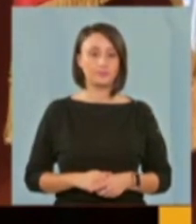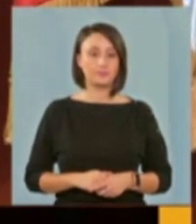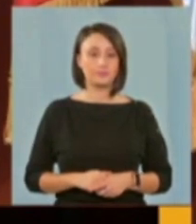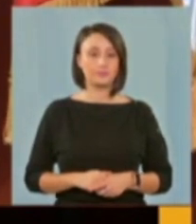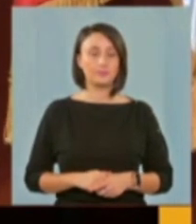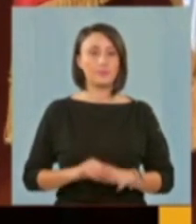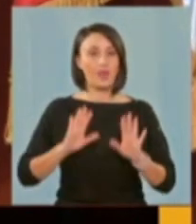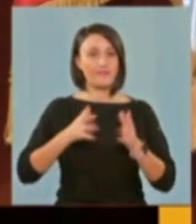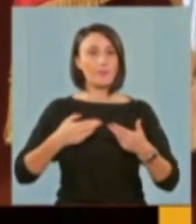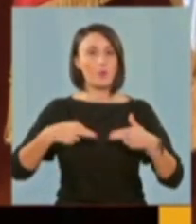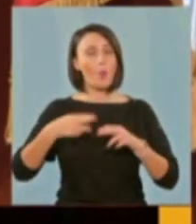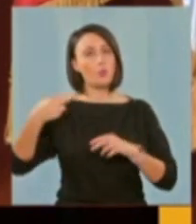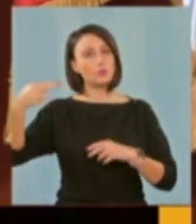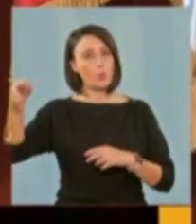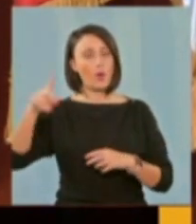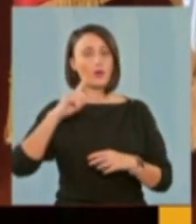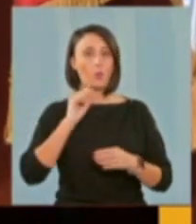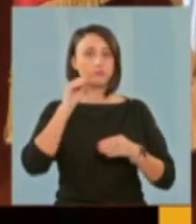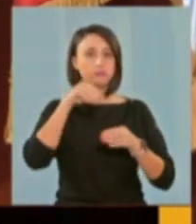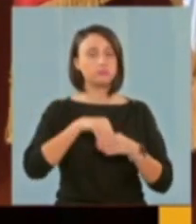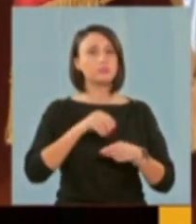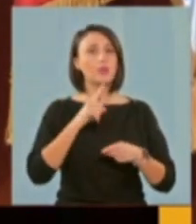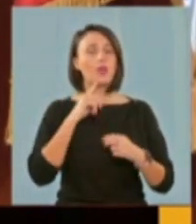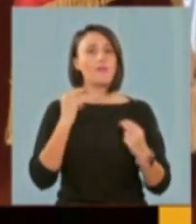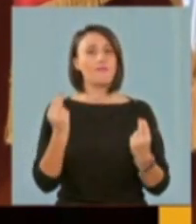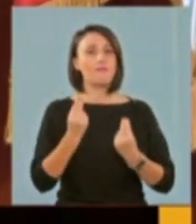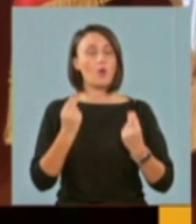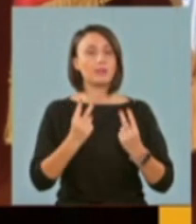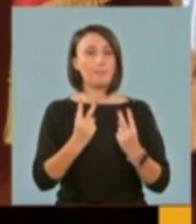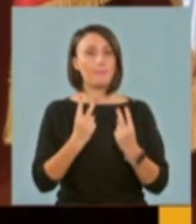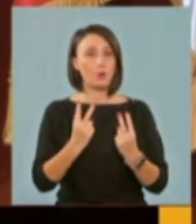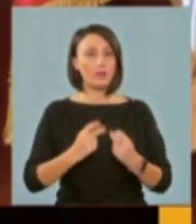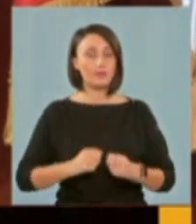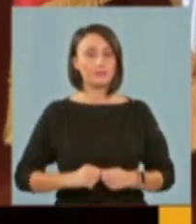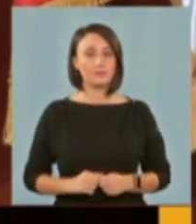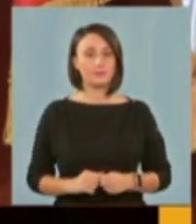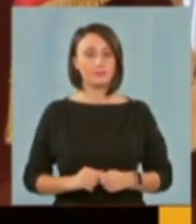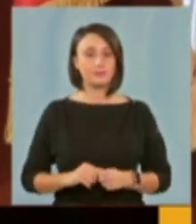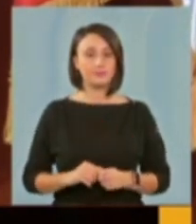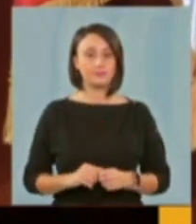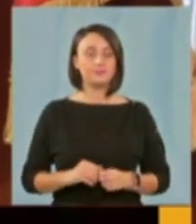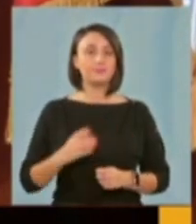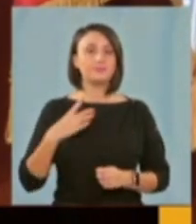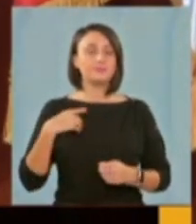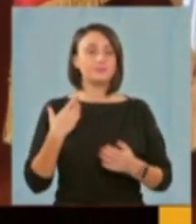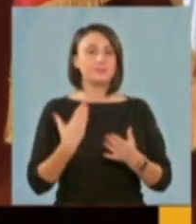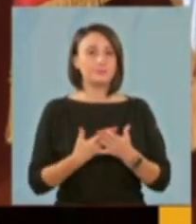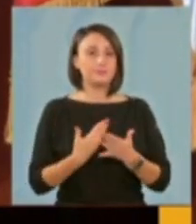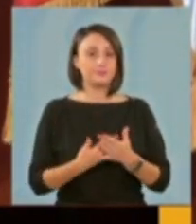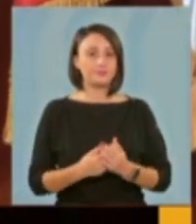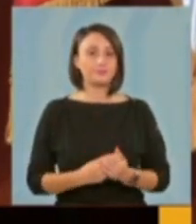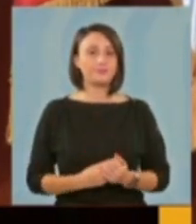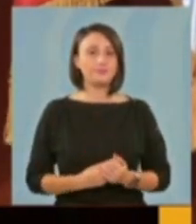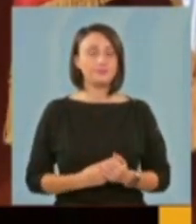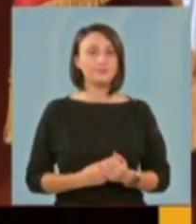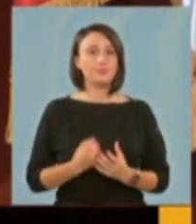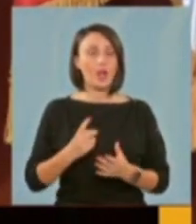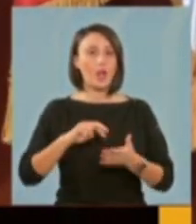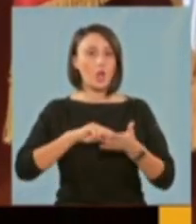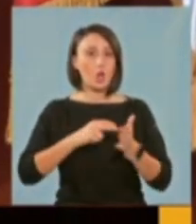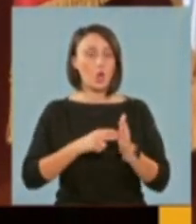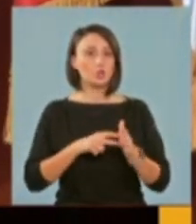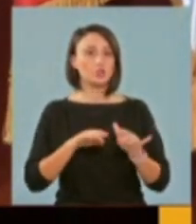Avem în continuare o componentă care este deosebit de importantă, cea a